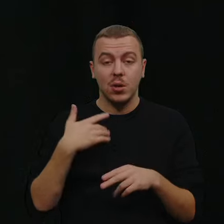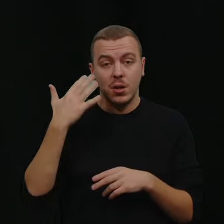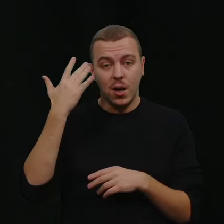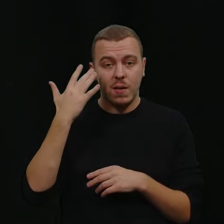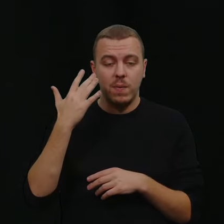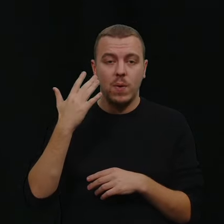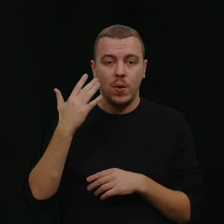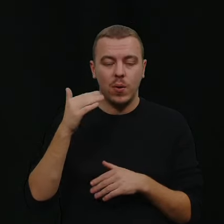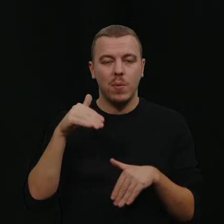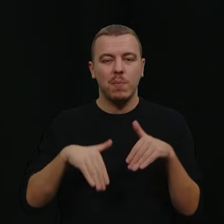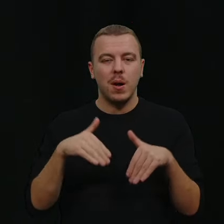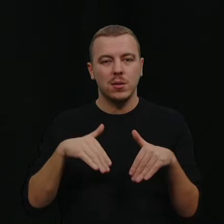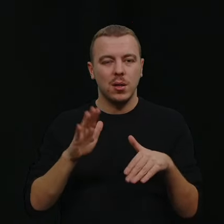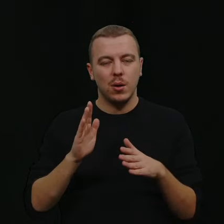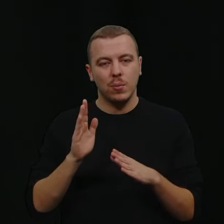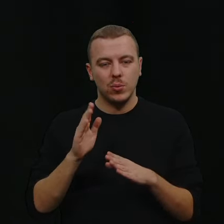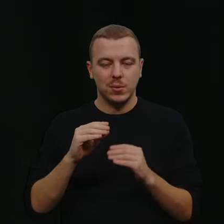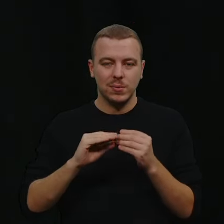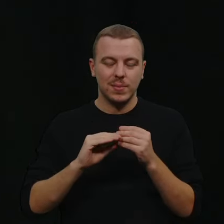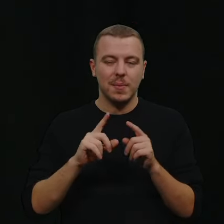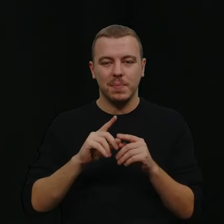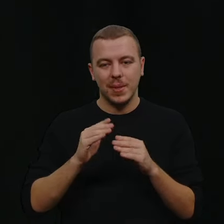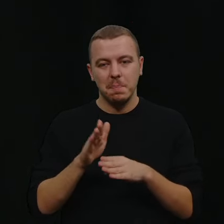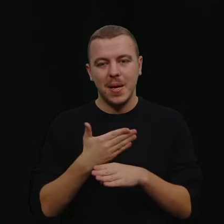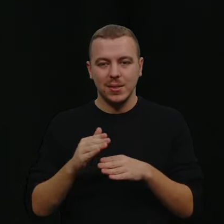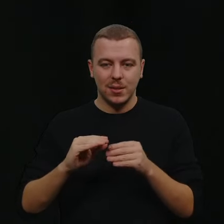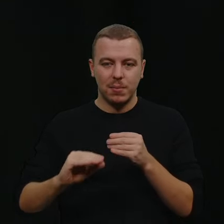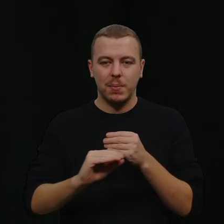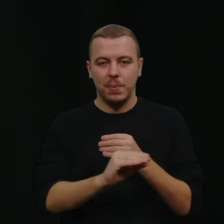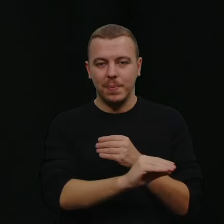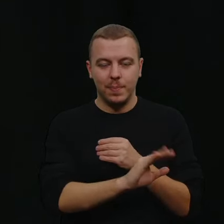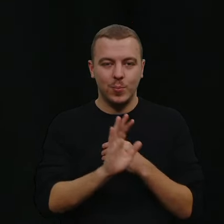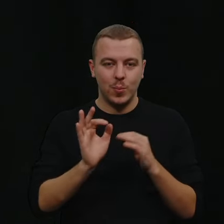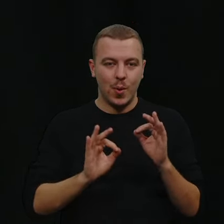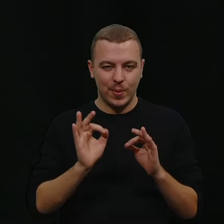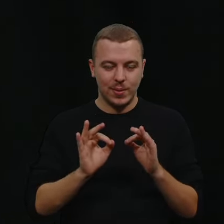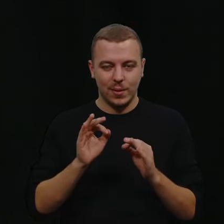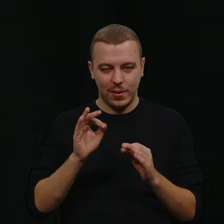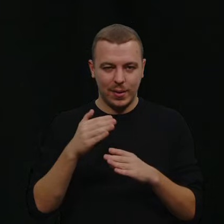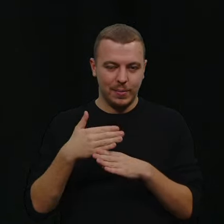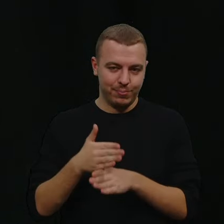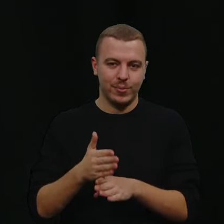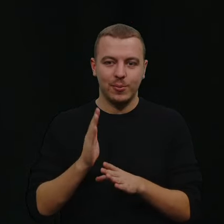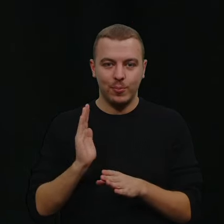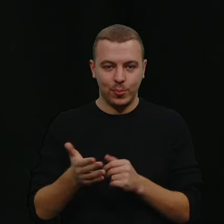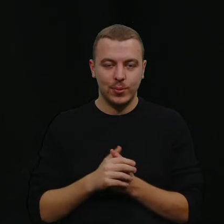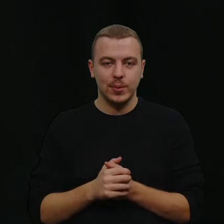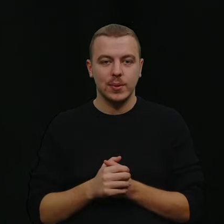galvojau, kad vis tiek balsai labiau pasiskirsis tarp daugelių, tarp visų kandidatų gal